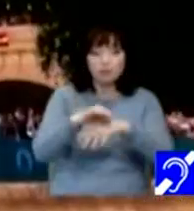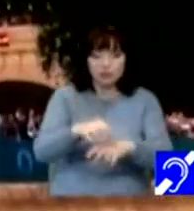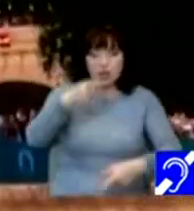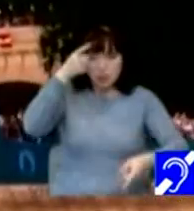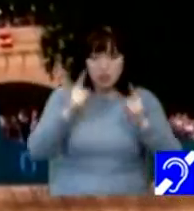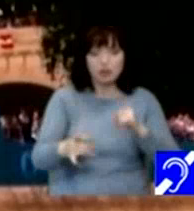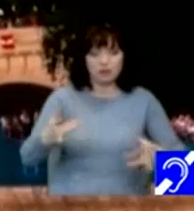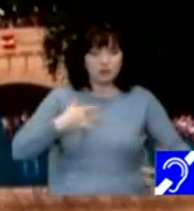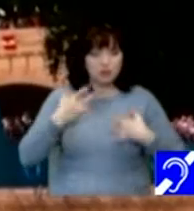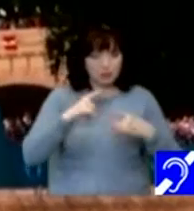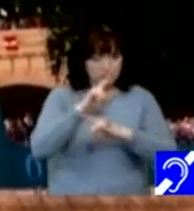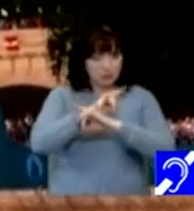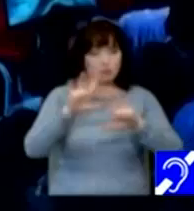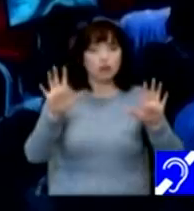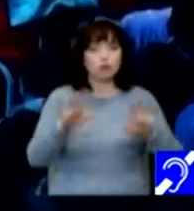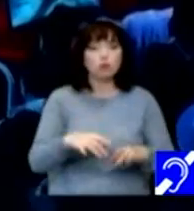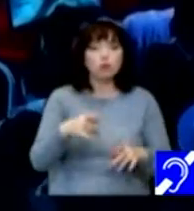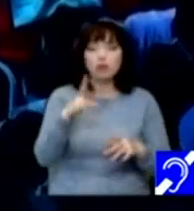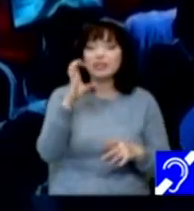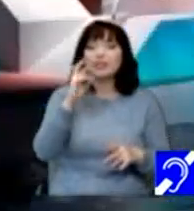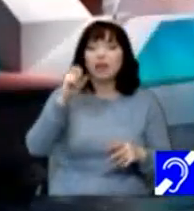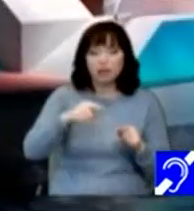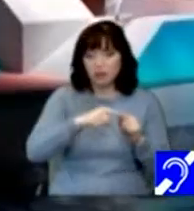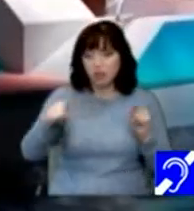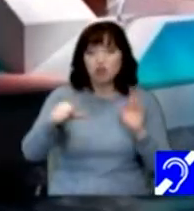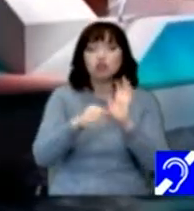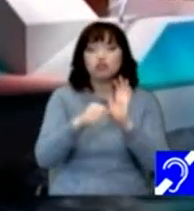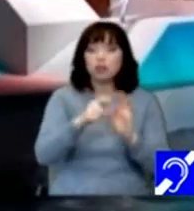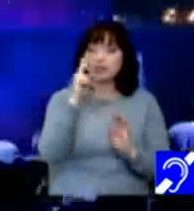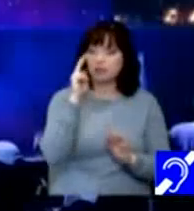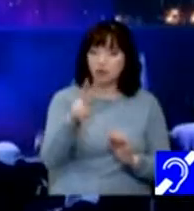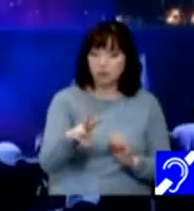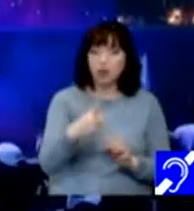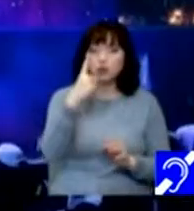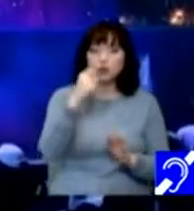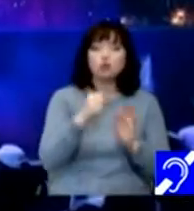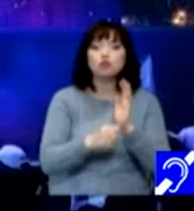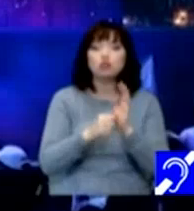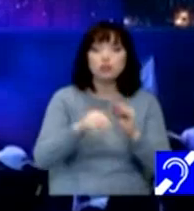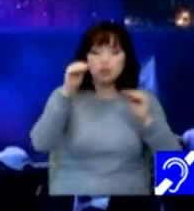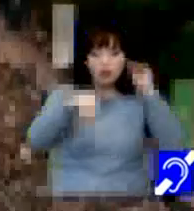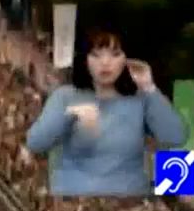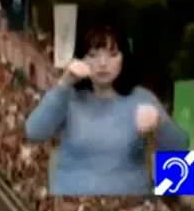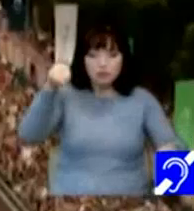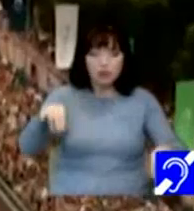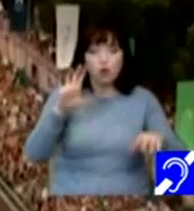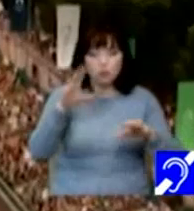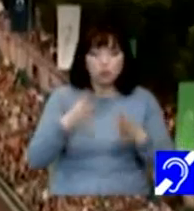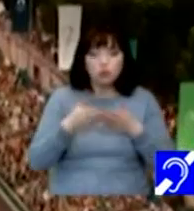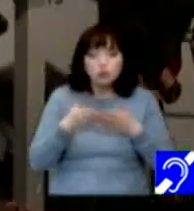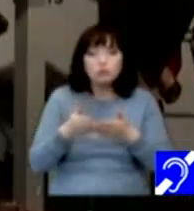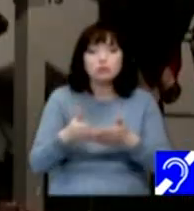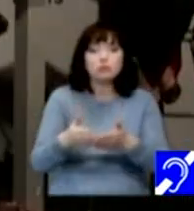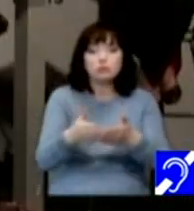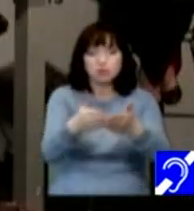natural spectaculos. De-a lungul Senei, pe o lungime de 6 km, 160 de embarcațiuni vor transporta